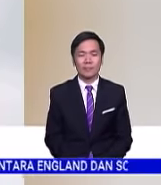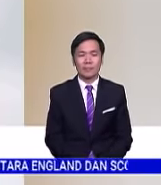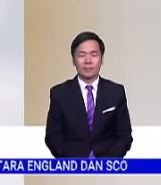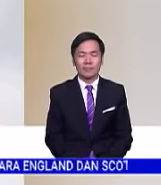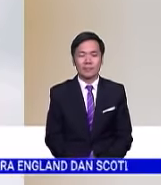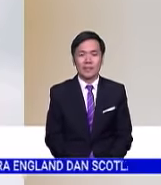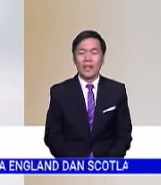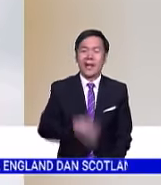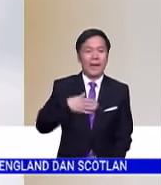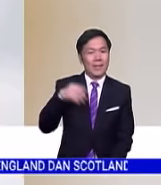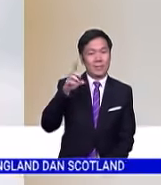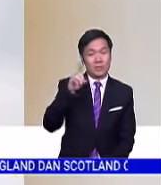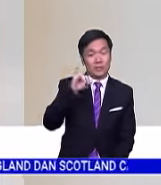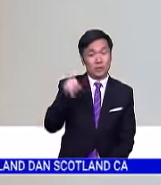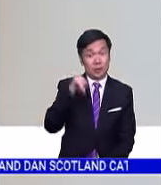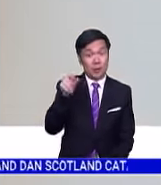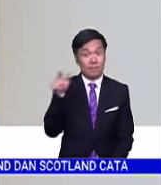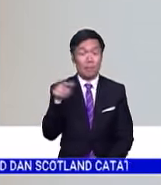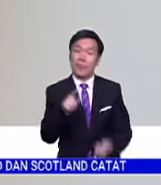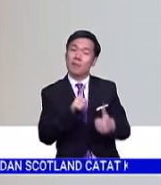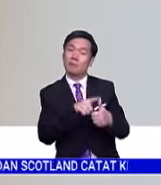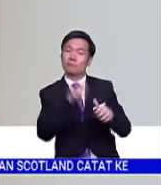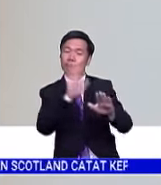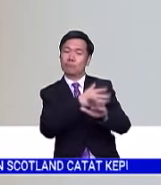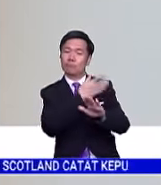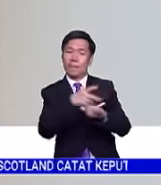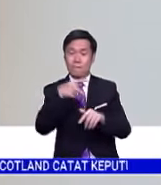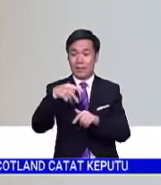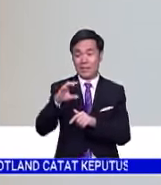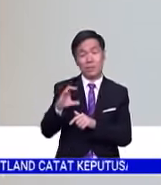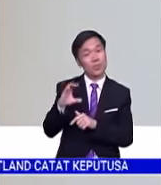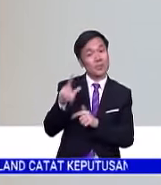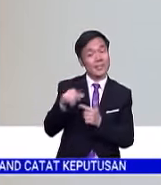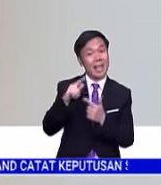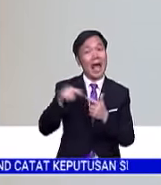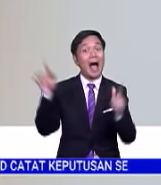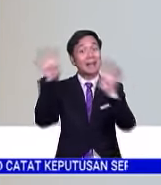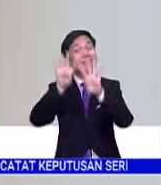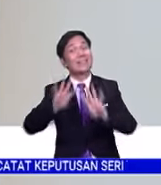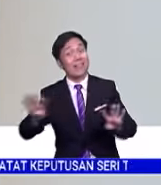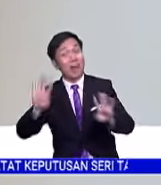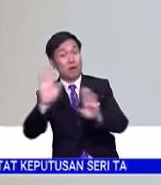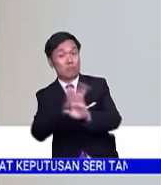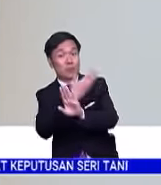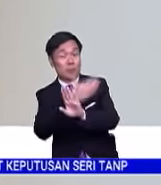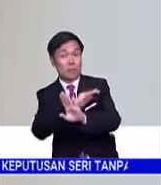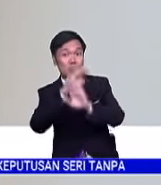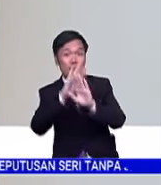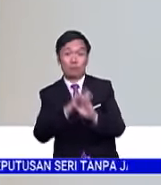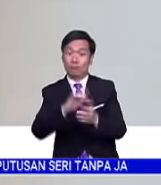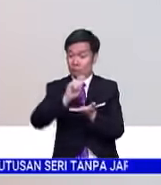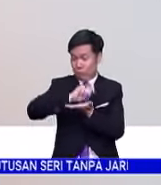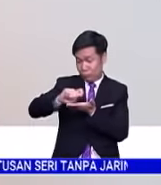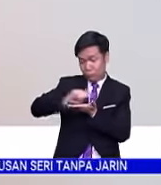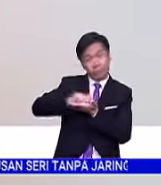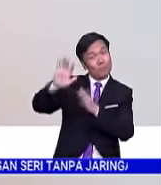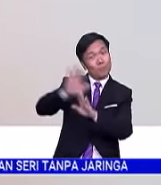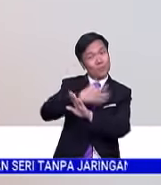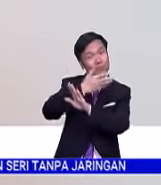Menurut DJ Siza, Veto turut menggabungkan bunyi perkusi dengan elemen Asia Tenggara bagi mewujudkan satu lagi